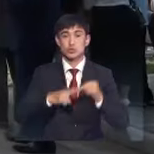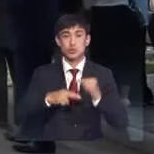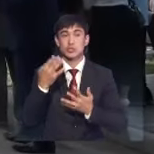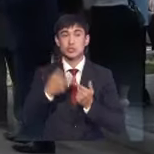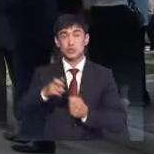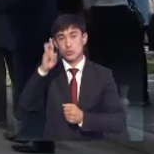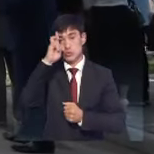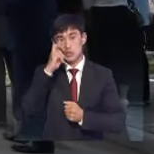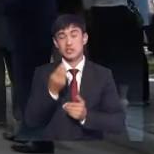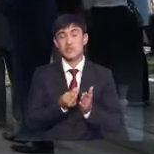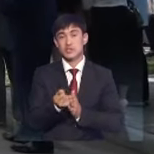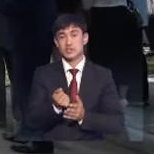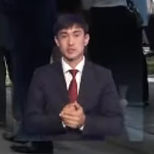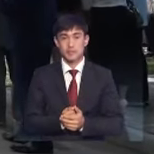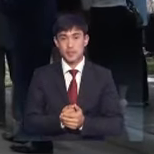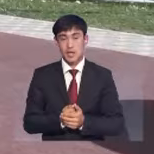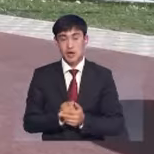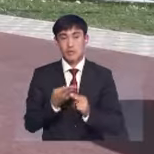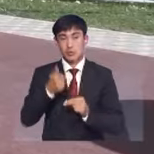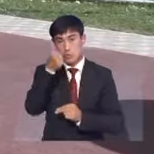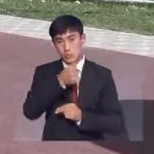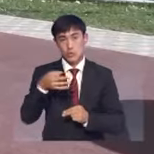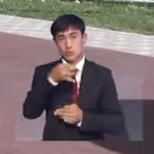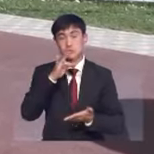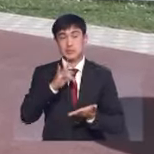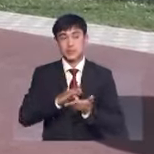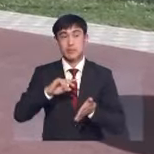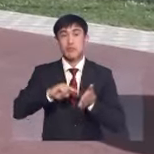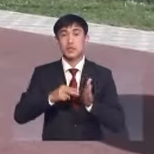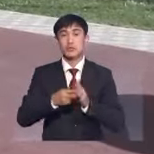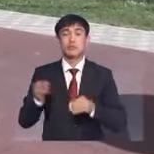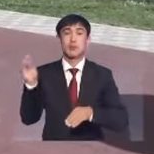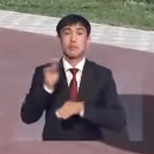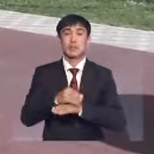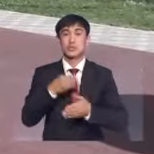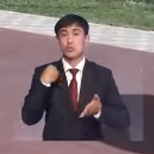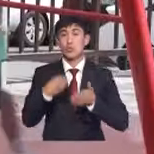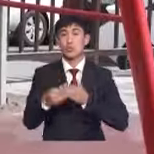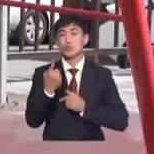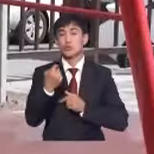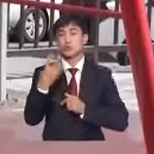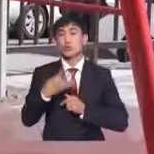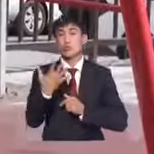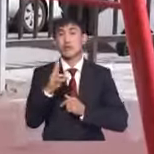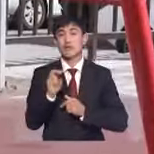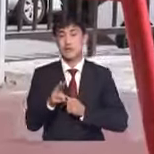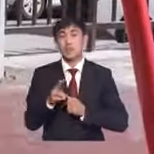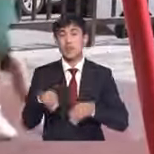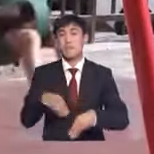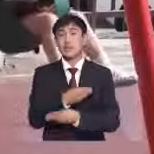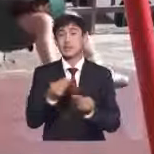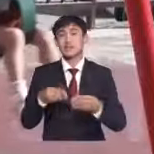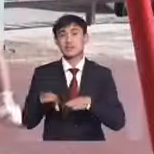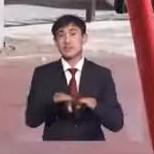счет государственных инвестиций. Кроме того, в этом году в областном центре планируется дополнительно приобрести 145 квартир и предоставить